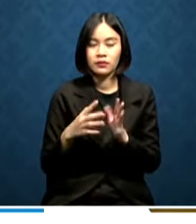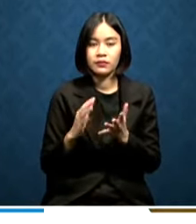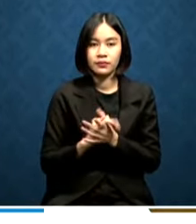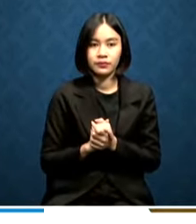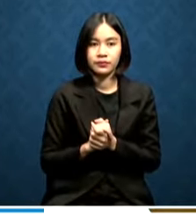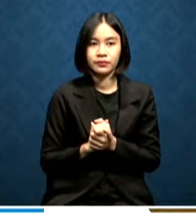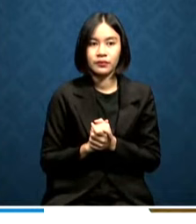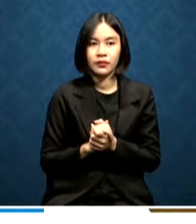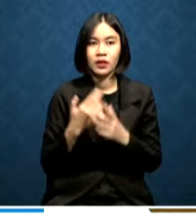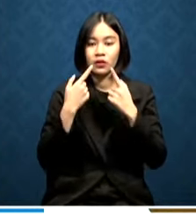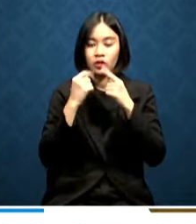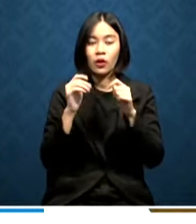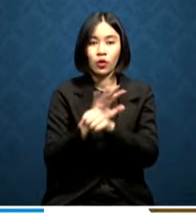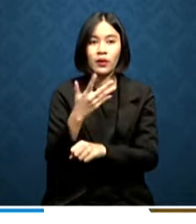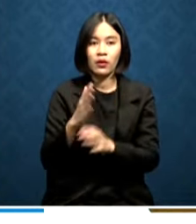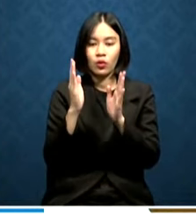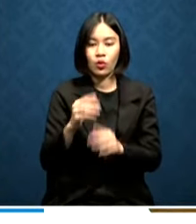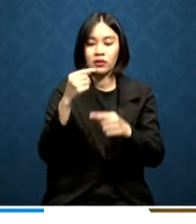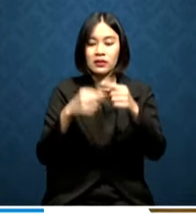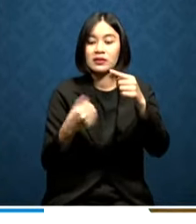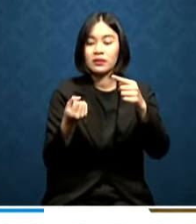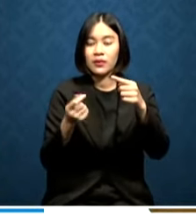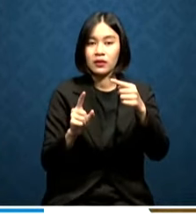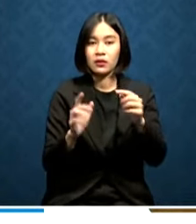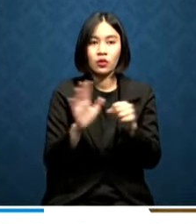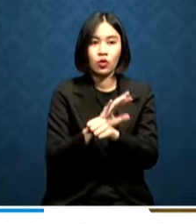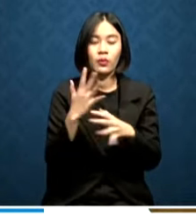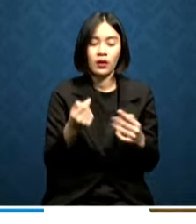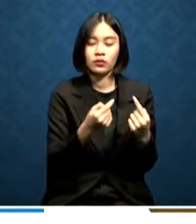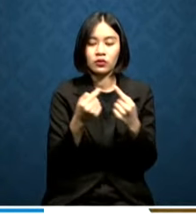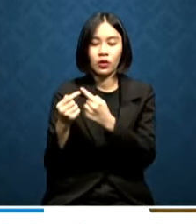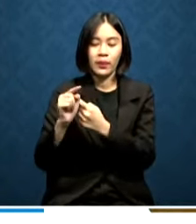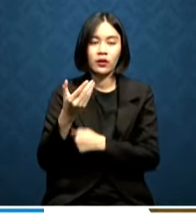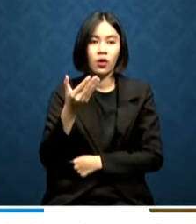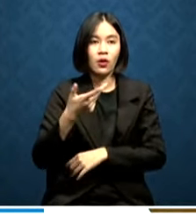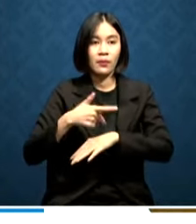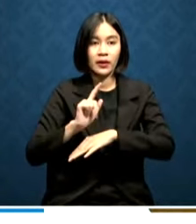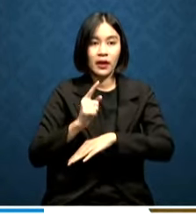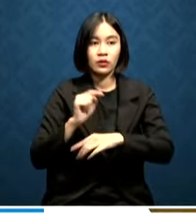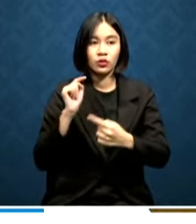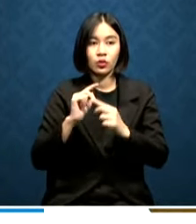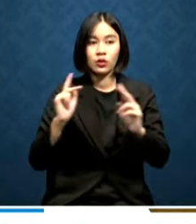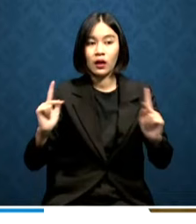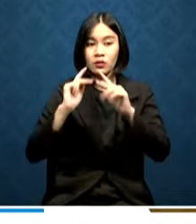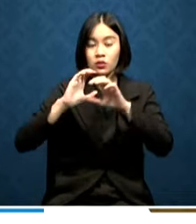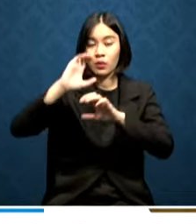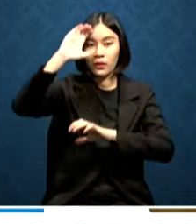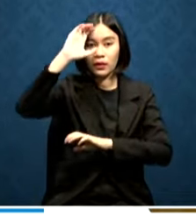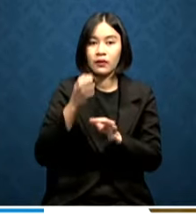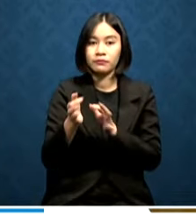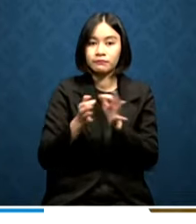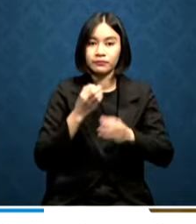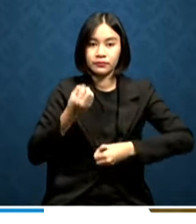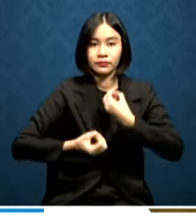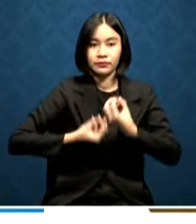ครับผมตอบครบหมดแล้วที่เวทท่านนะครับก็ต่อจากนี้ก็ขออนุญาตท่านประธานให้ทางมหาดไทยได้ให้ความเห็